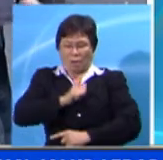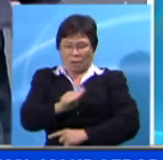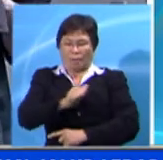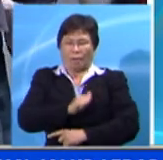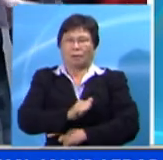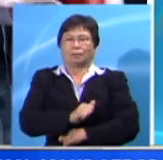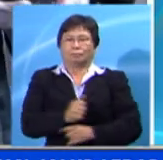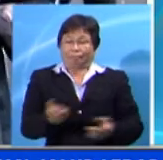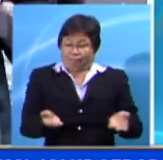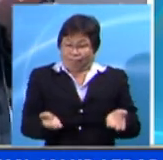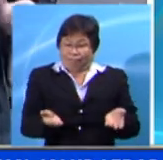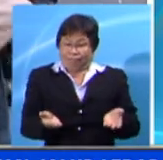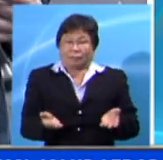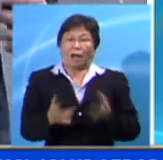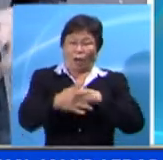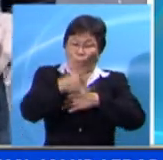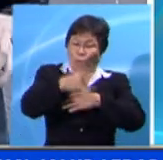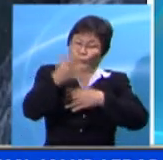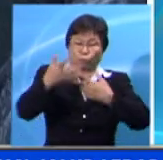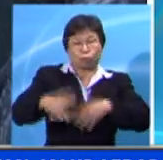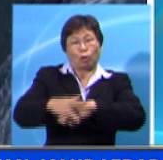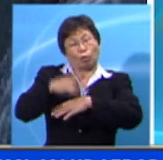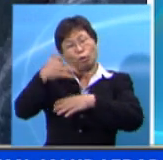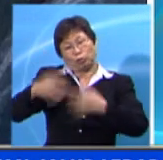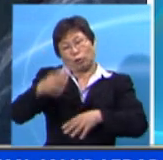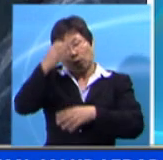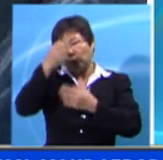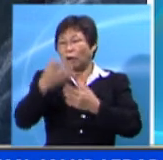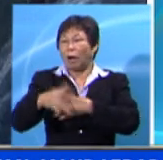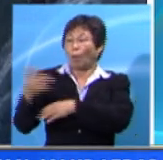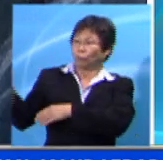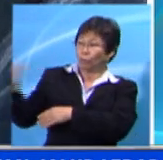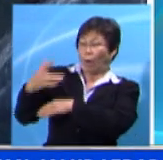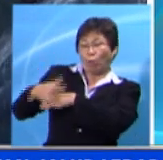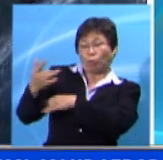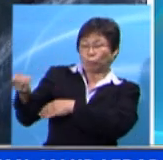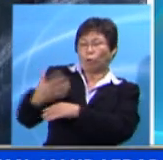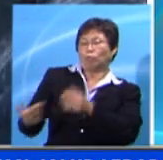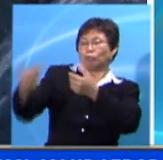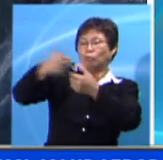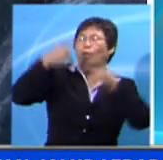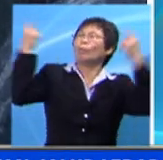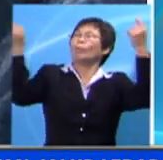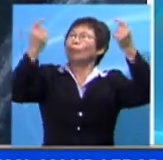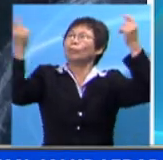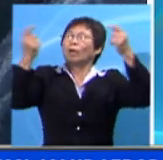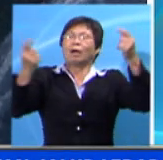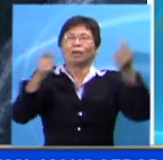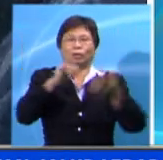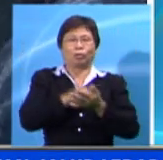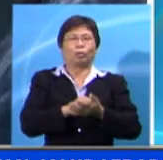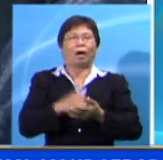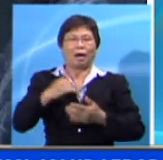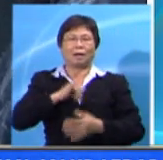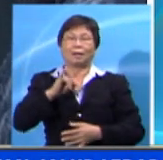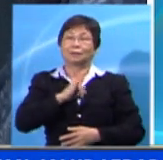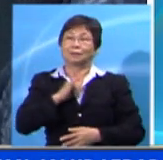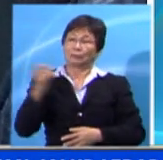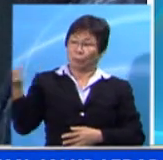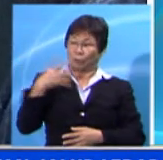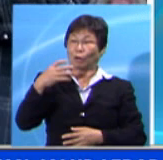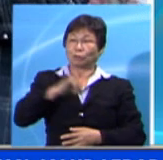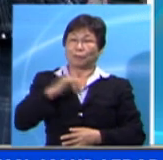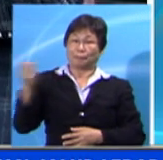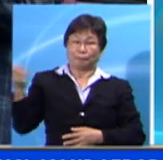setempat yang pada awalnya sudah pun menyatakan kesediaan untuk turut serta dalam upacara itu dan juga dimaklumkan kepada saya